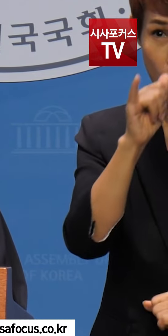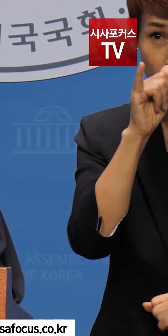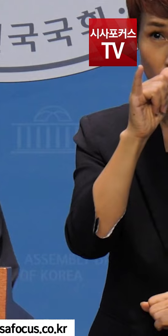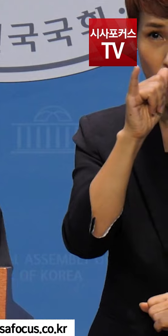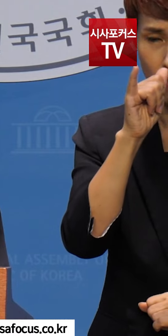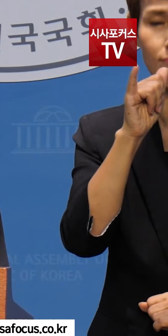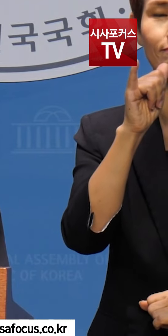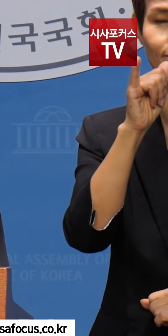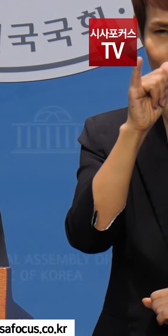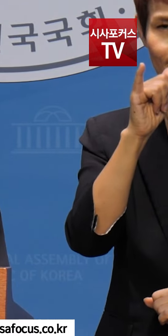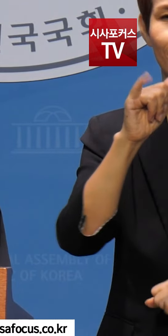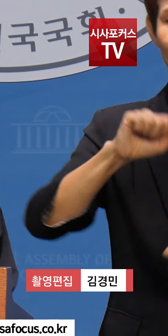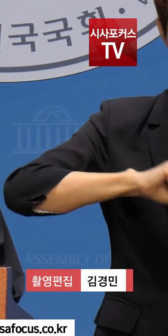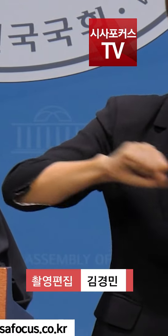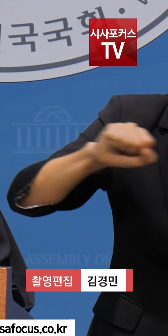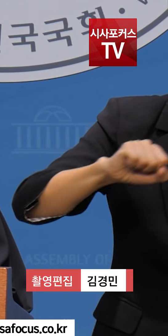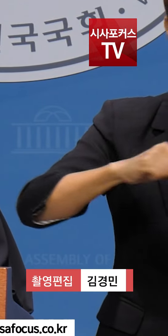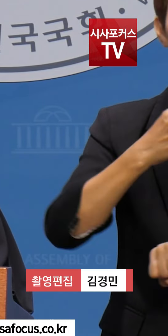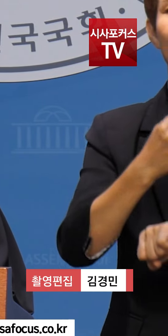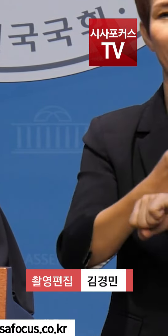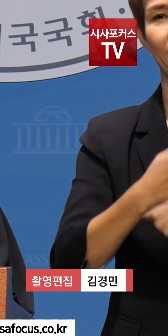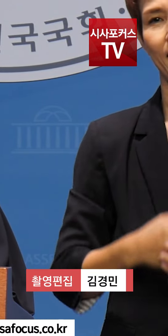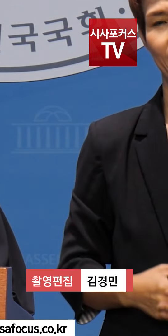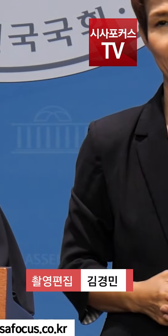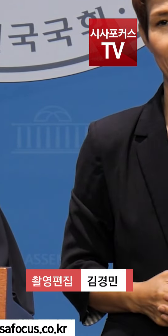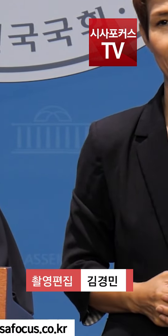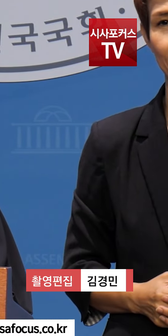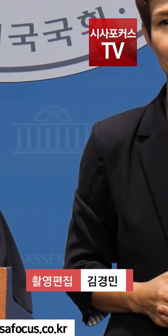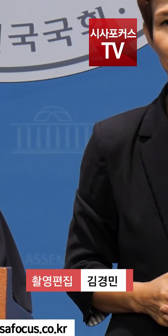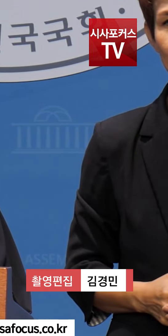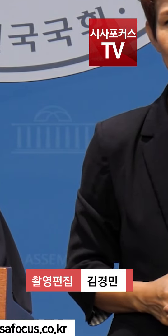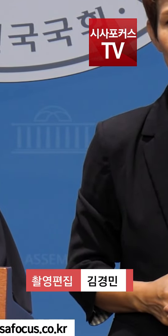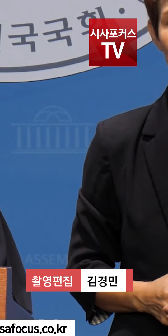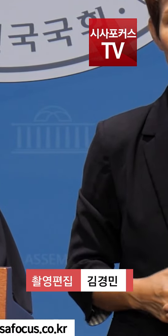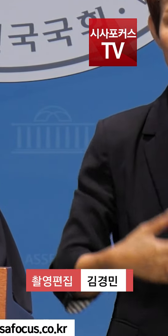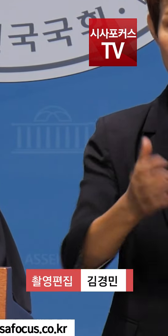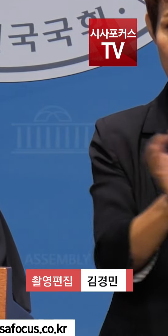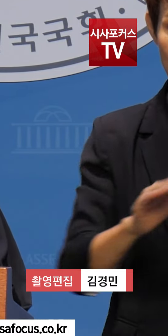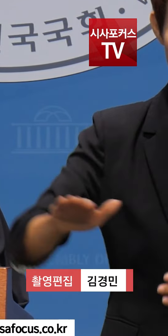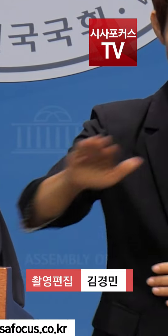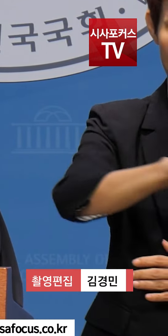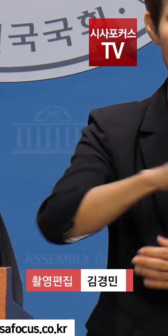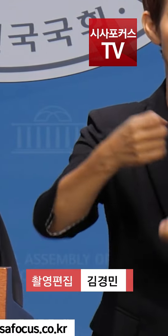그 어떤 일이라도 마다하지 않겠습니다. 제 정당들의